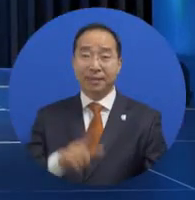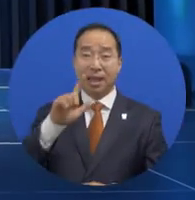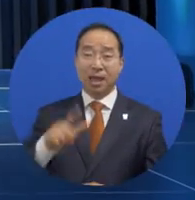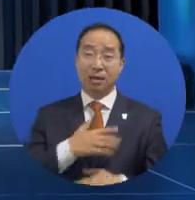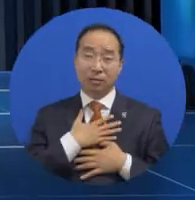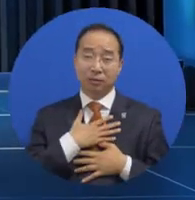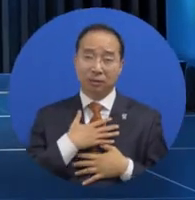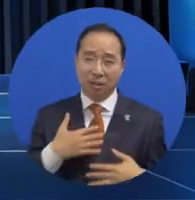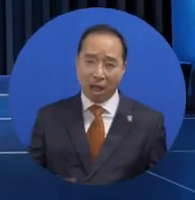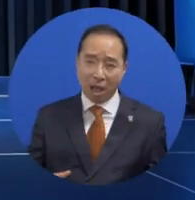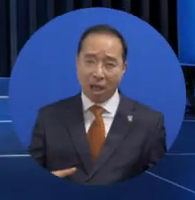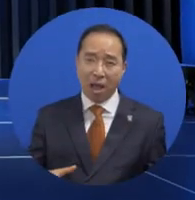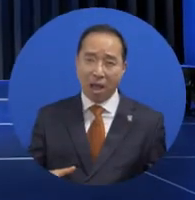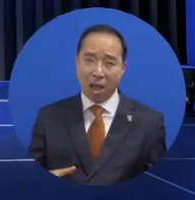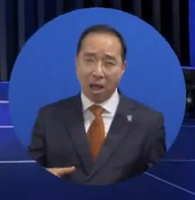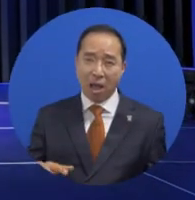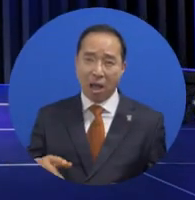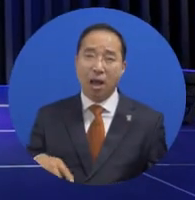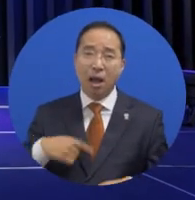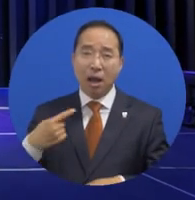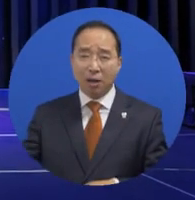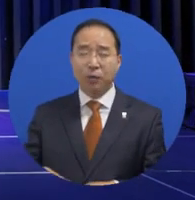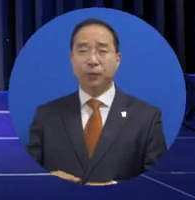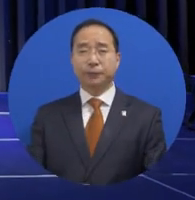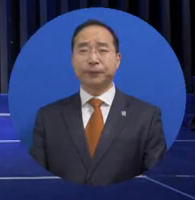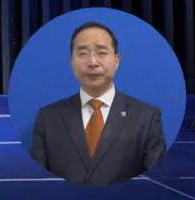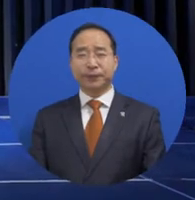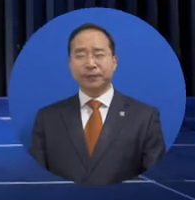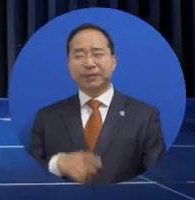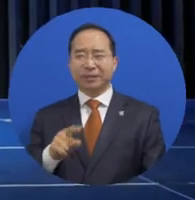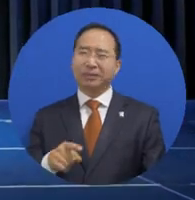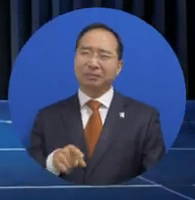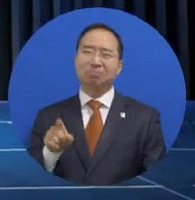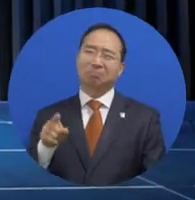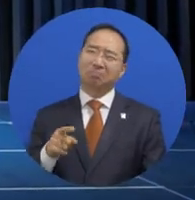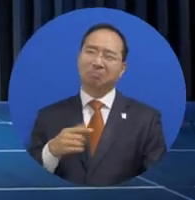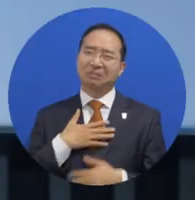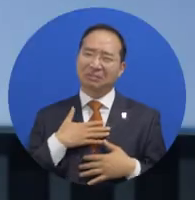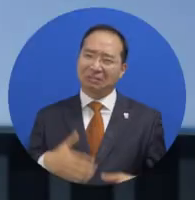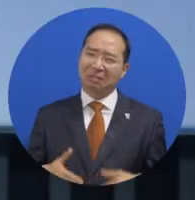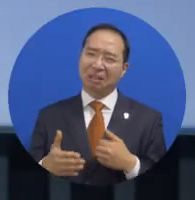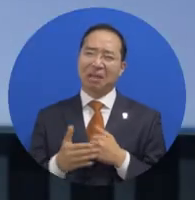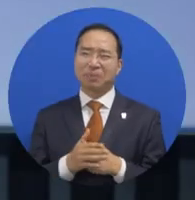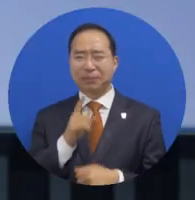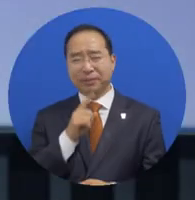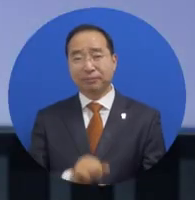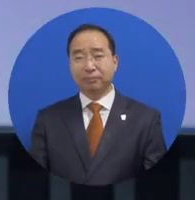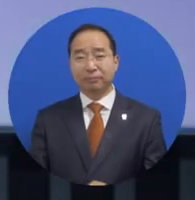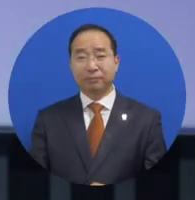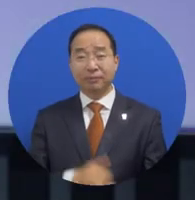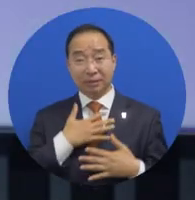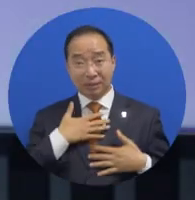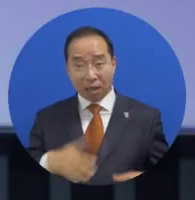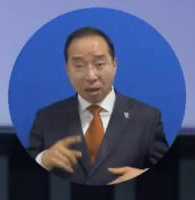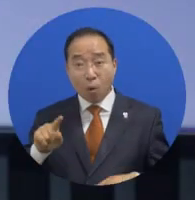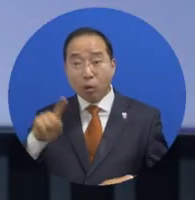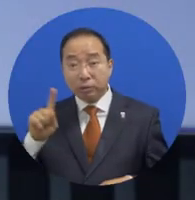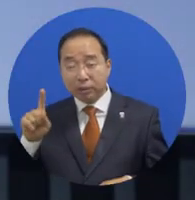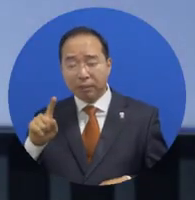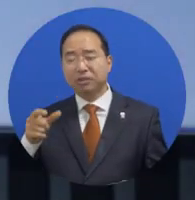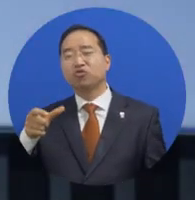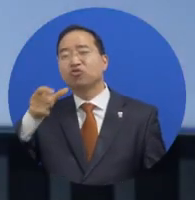지친 하루를 위로하는 자기만의 비법 하나쯤은 다들 있을 겁니다. 어떤 이는 퇴근 후에 포장마차에